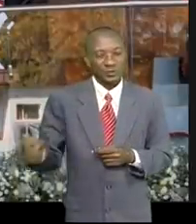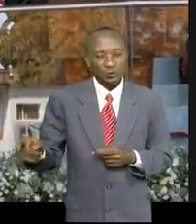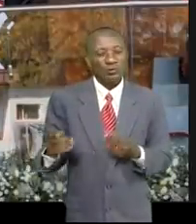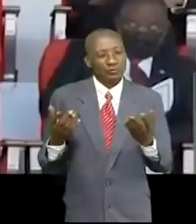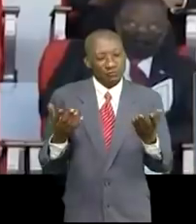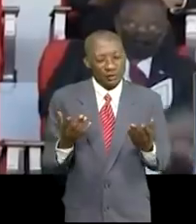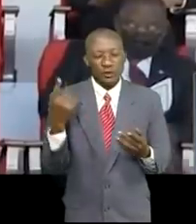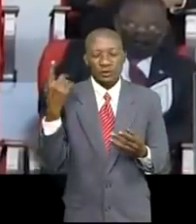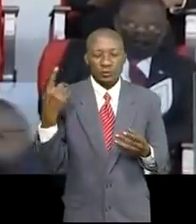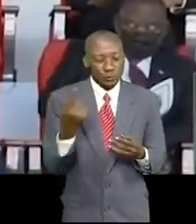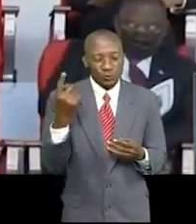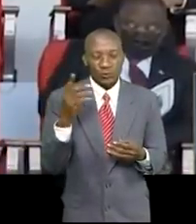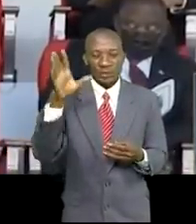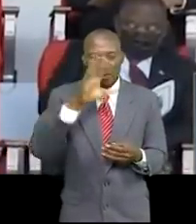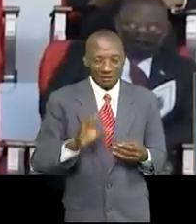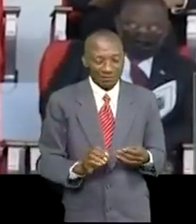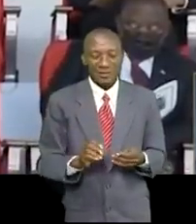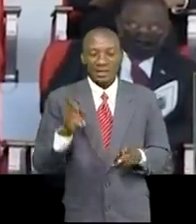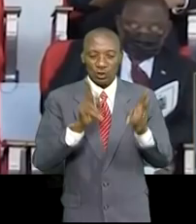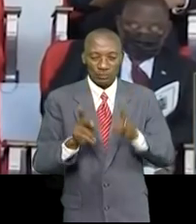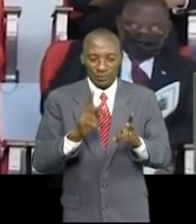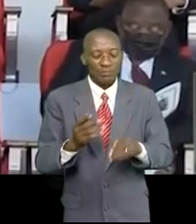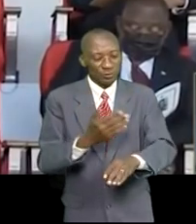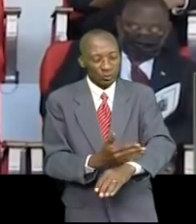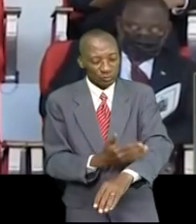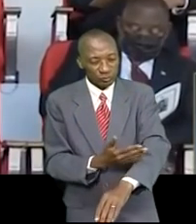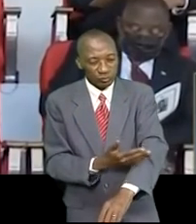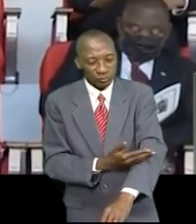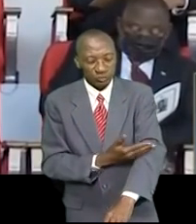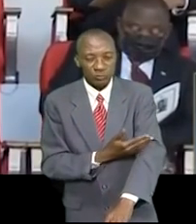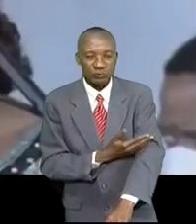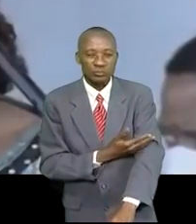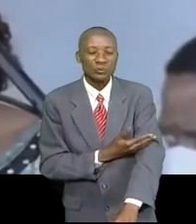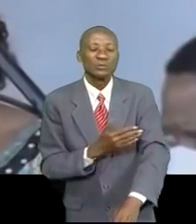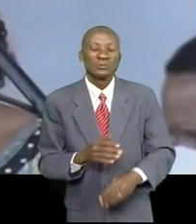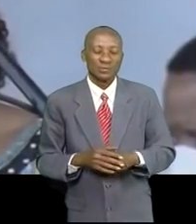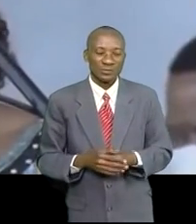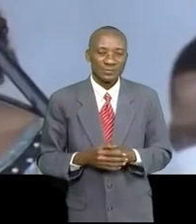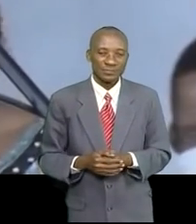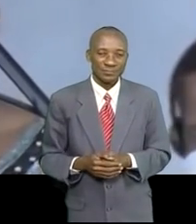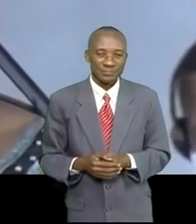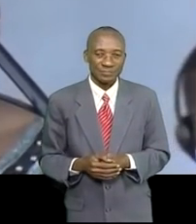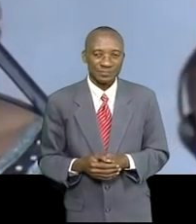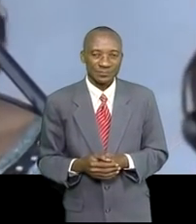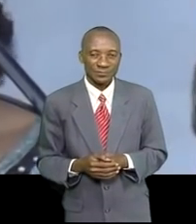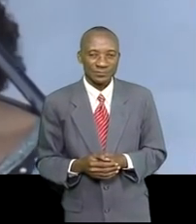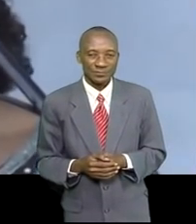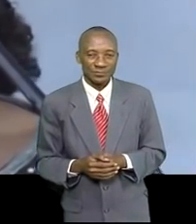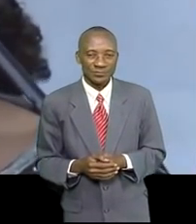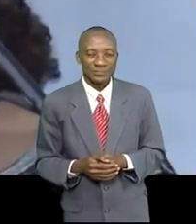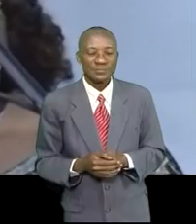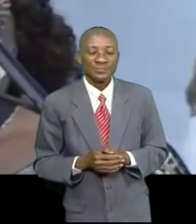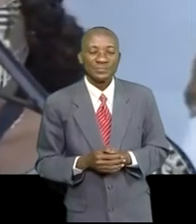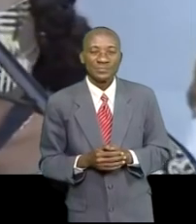l'Afrique et des peuples africains ont toujours été incontestables chez le docteur David Kenneth